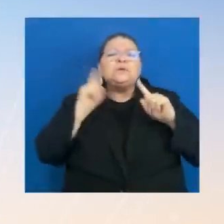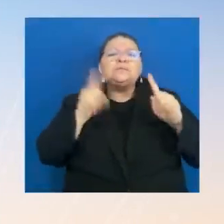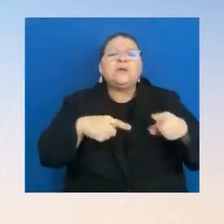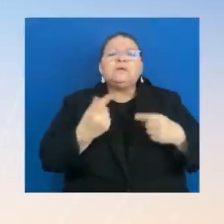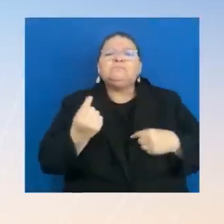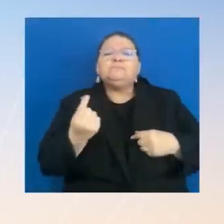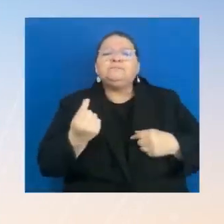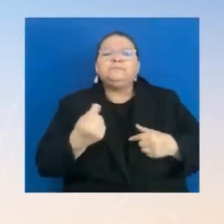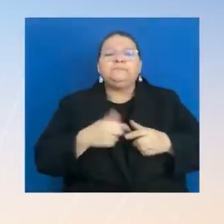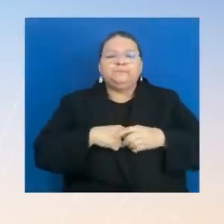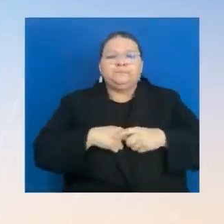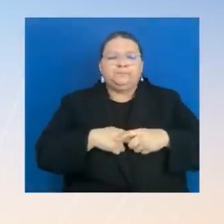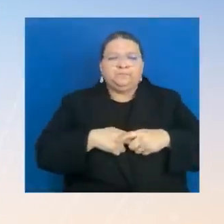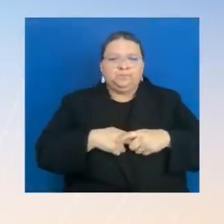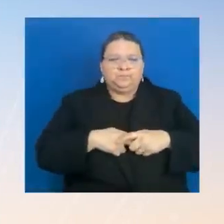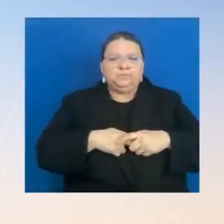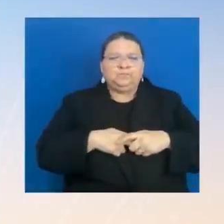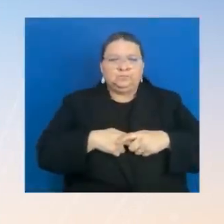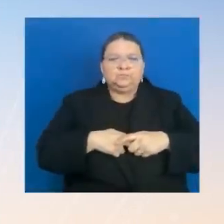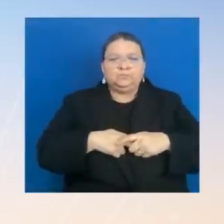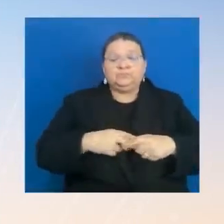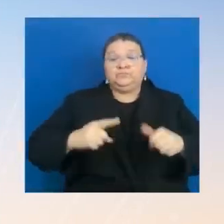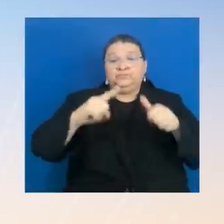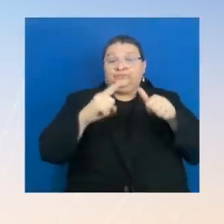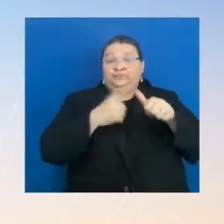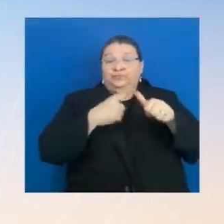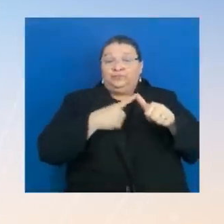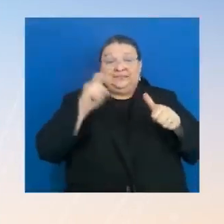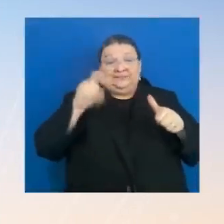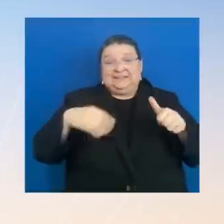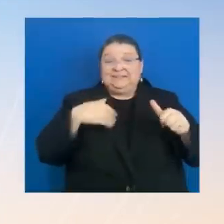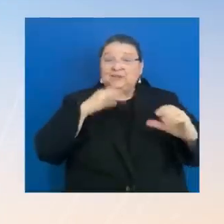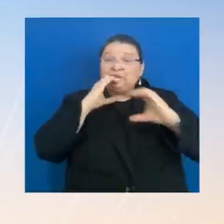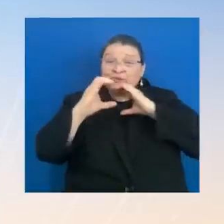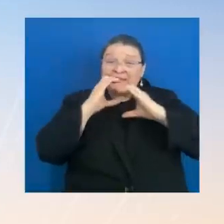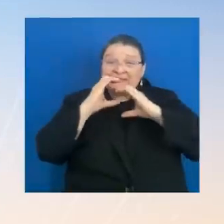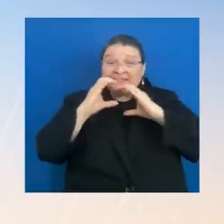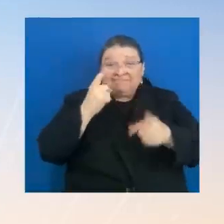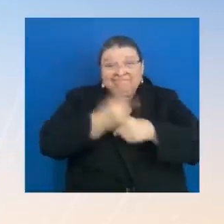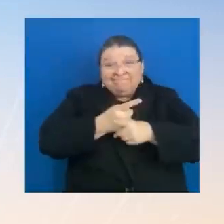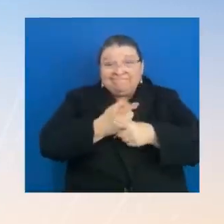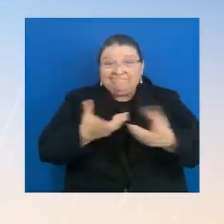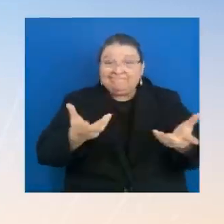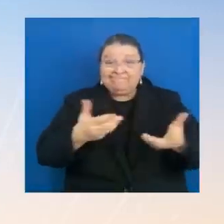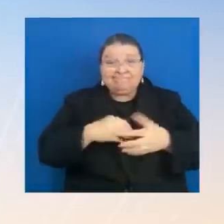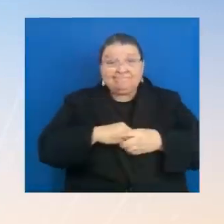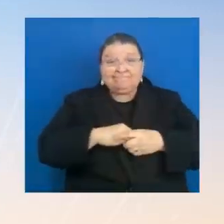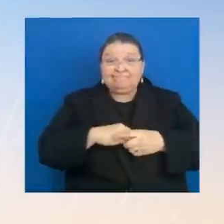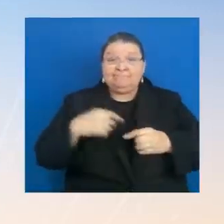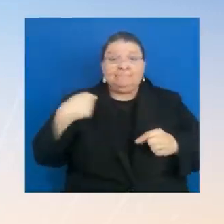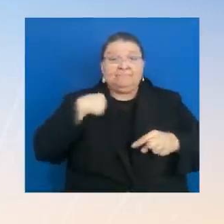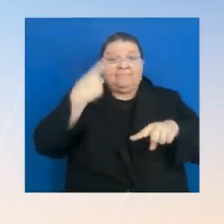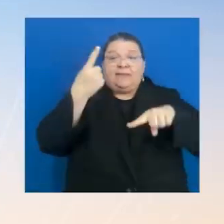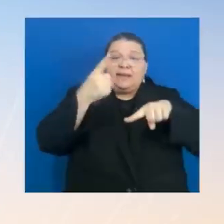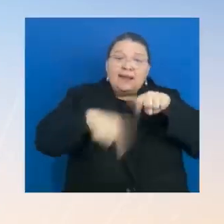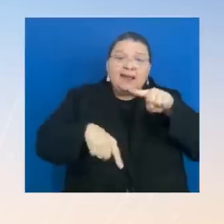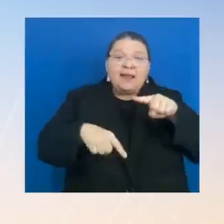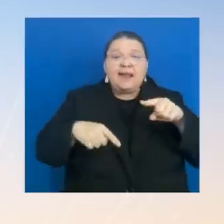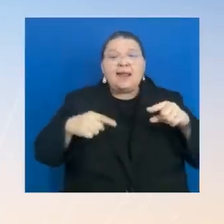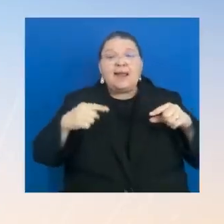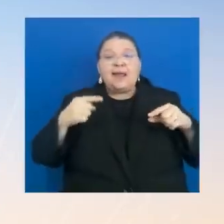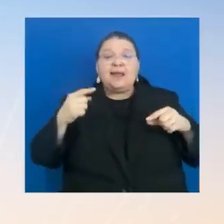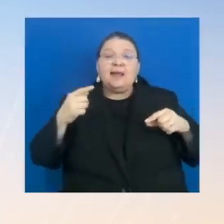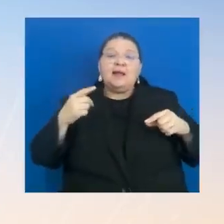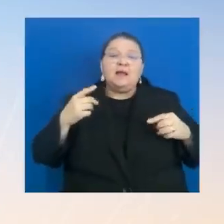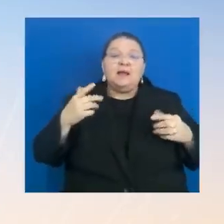thế. Đừng tự đùa. Bất kể bạn nói gì, đó được gọi là chiến tranh thế giới thứ ba. Biden nói trong một cuộc họp của các